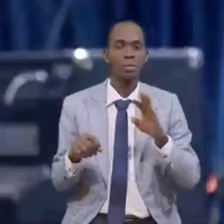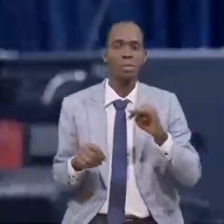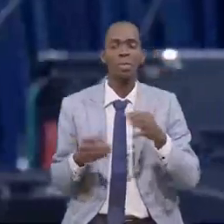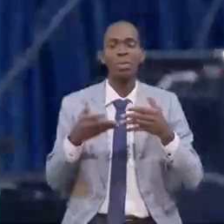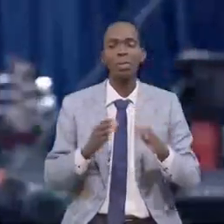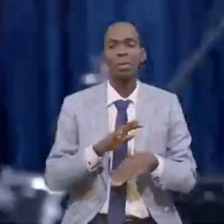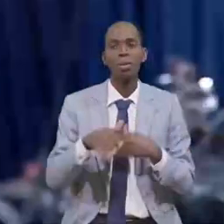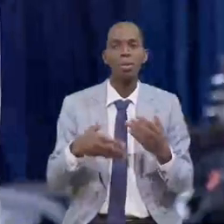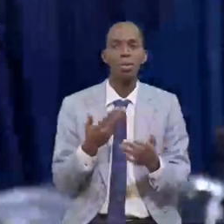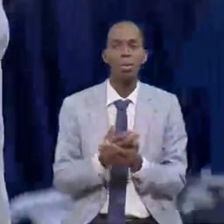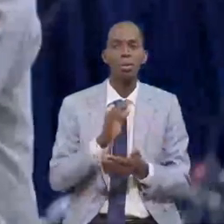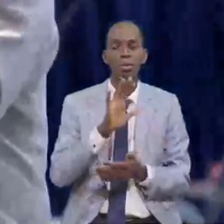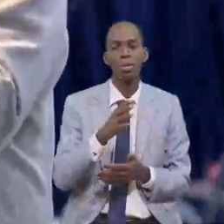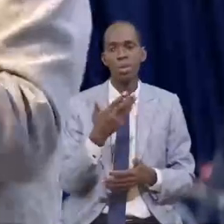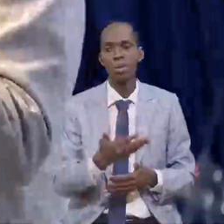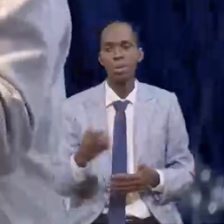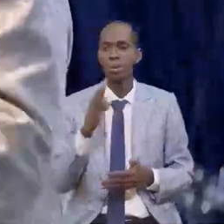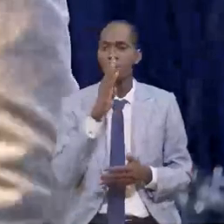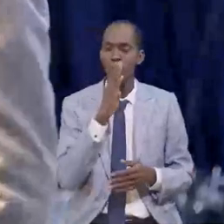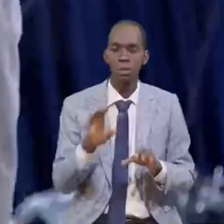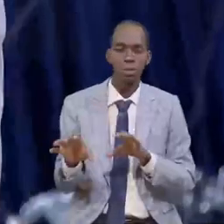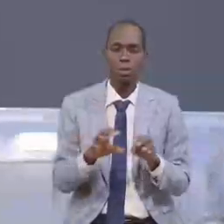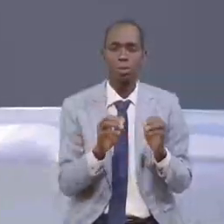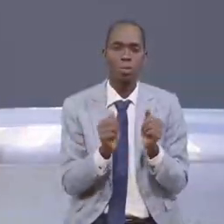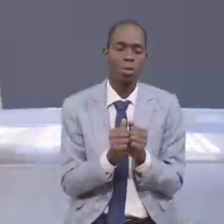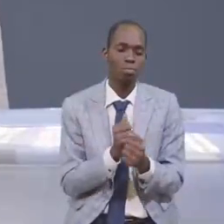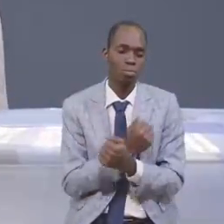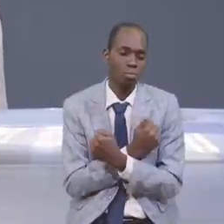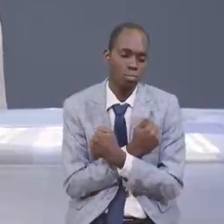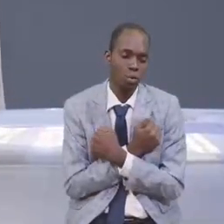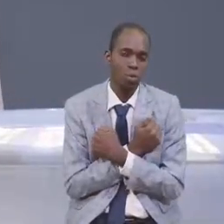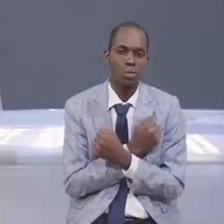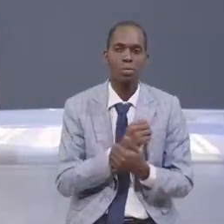Que tout ce que vous faites se fasse avec charité.